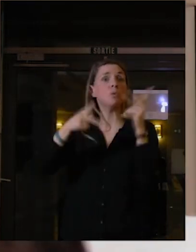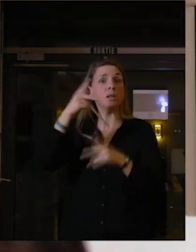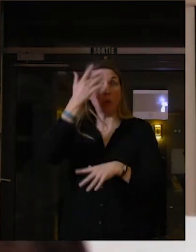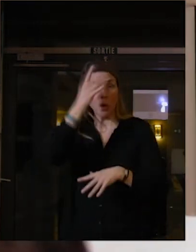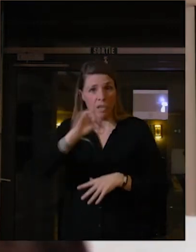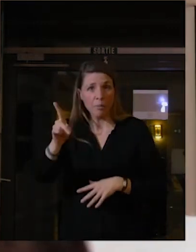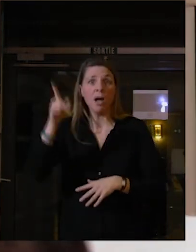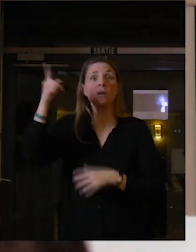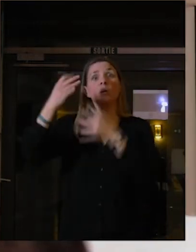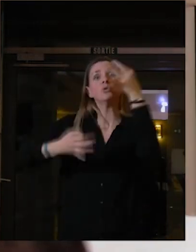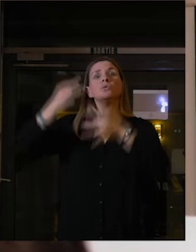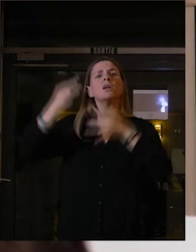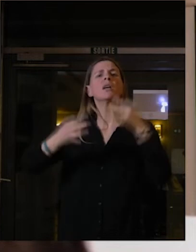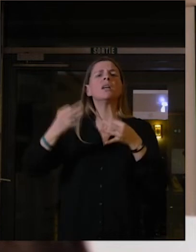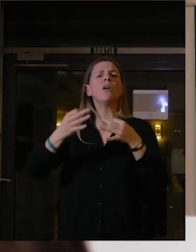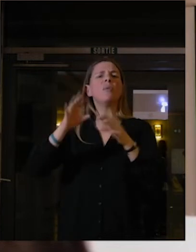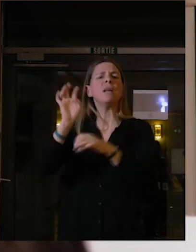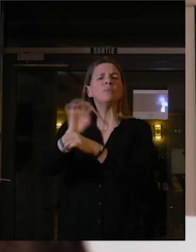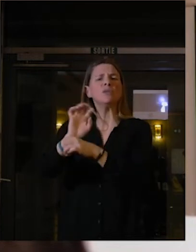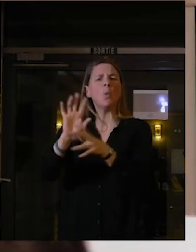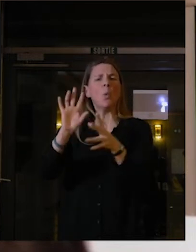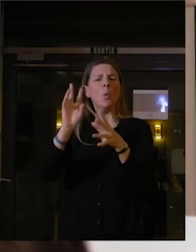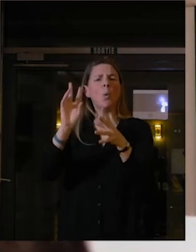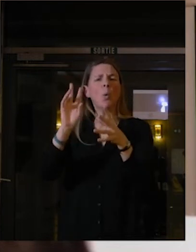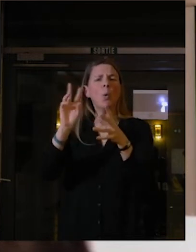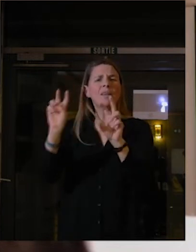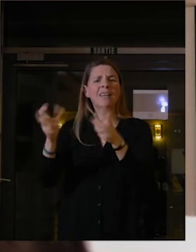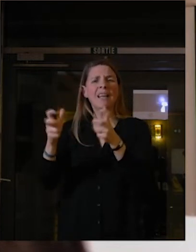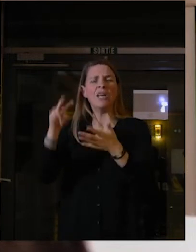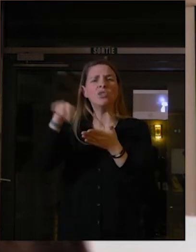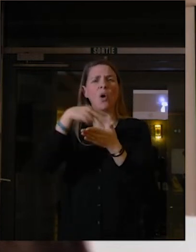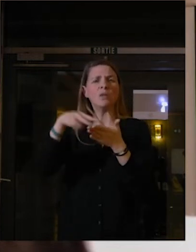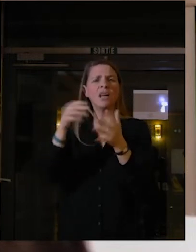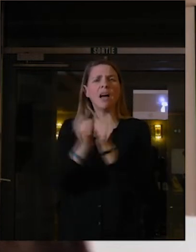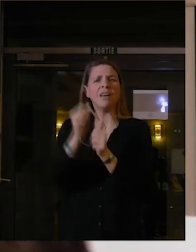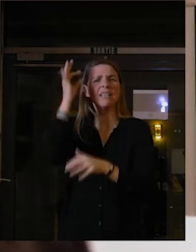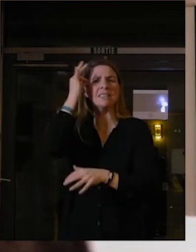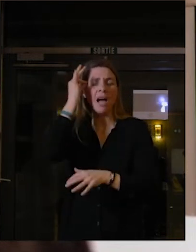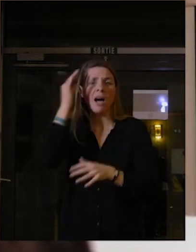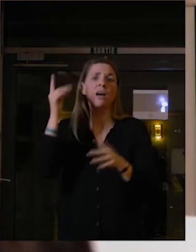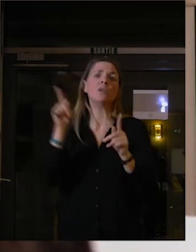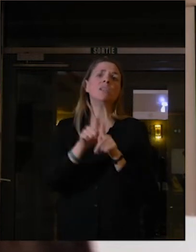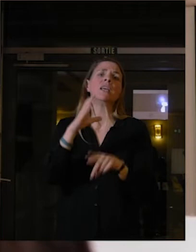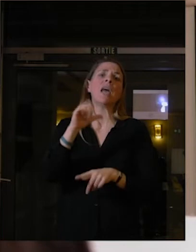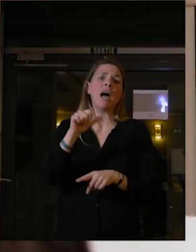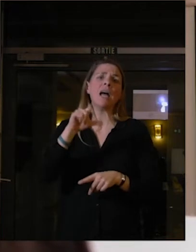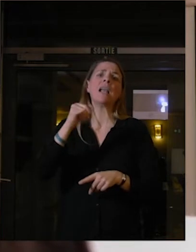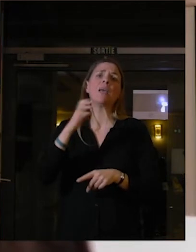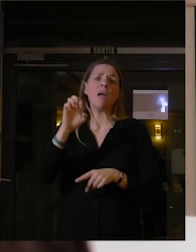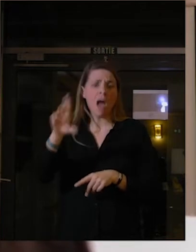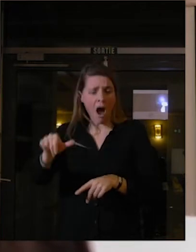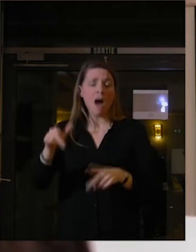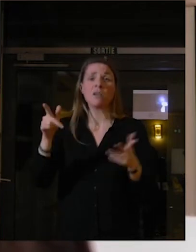était jury à Danse avec les Stars, ça peut peut-être parler à certains. Kevin Mayer, que tout le monde connaît de nom, je pense, par sa